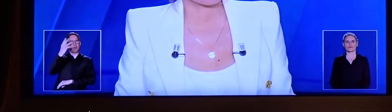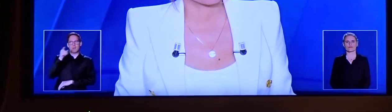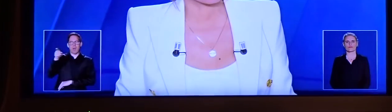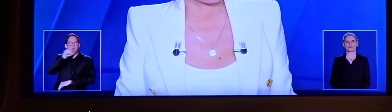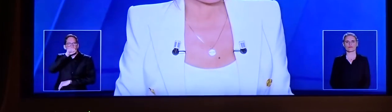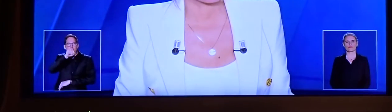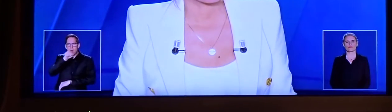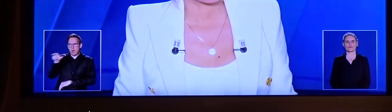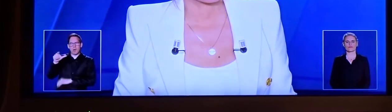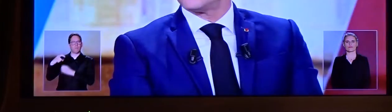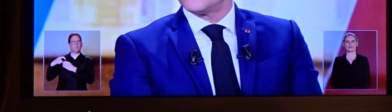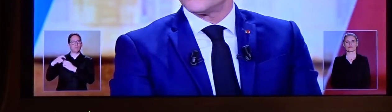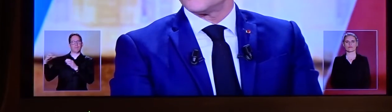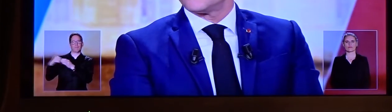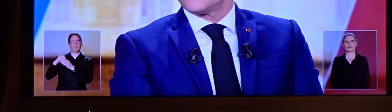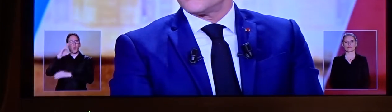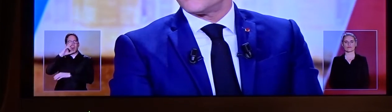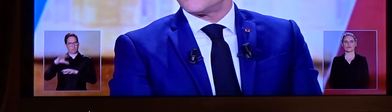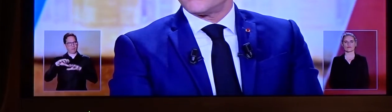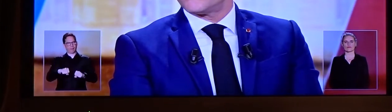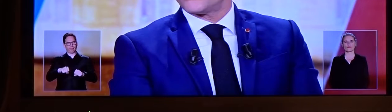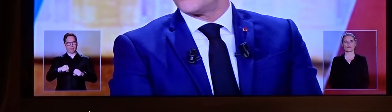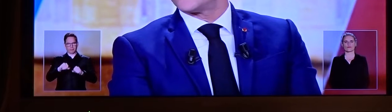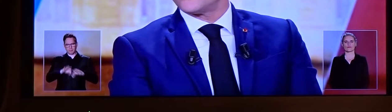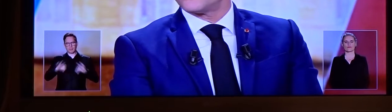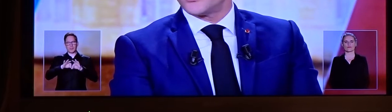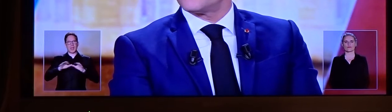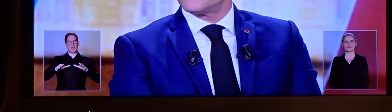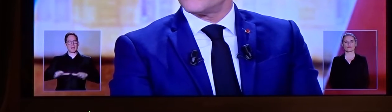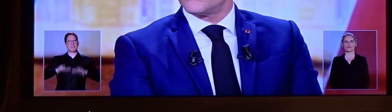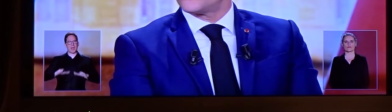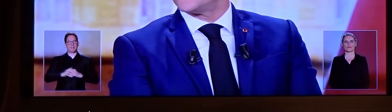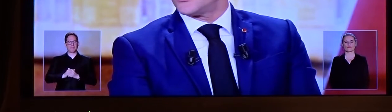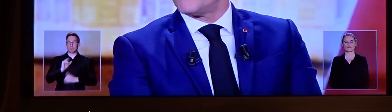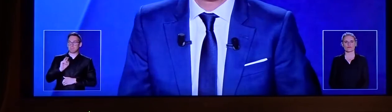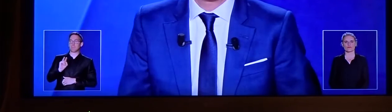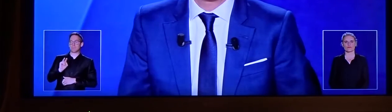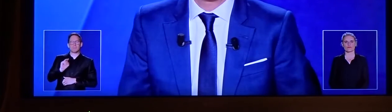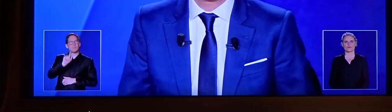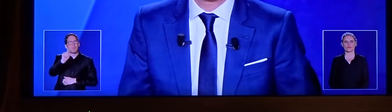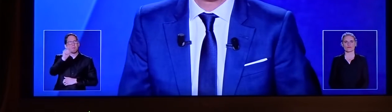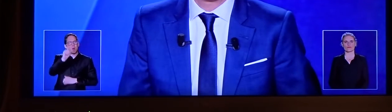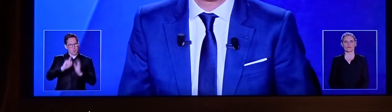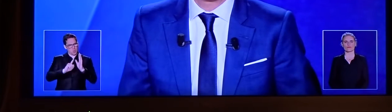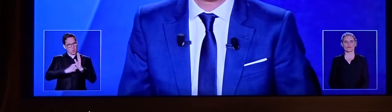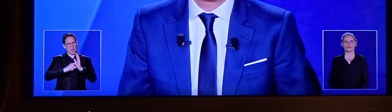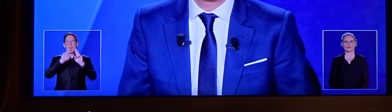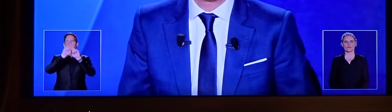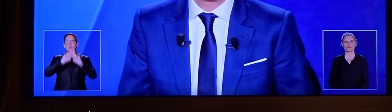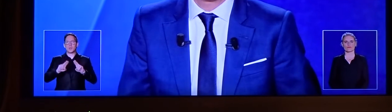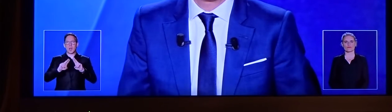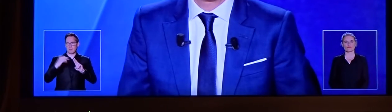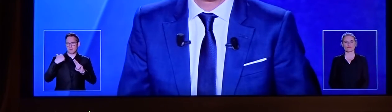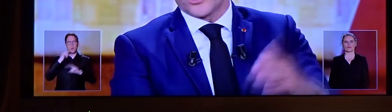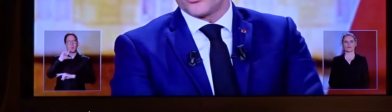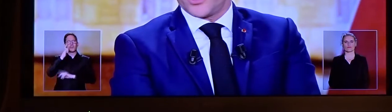Crimée. Je rappelle que, en droit international, on reconnaît rarement, c'est-à-dire qu'on ne le fait plus depuis la Deuxième